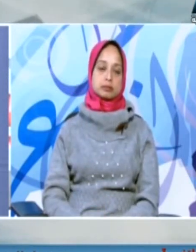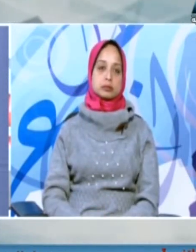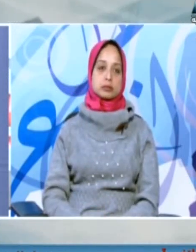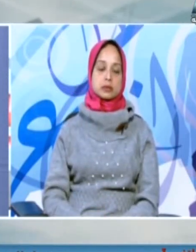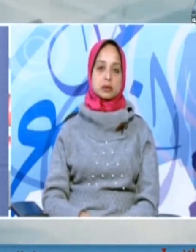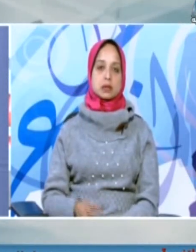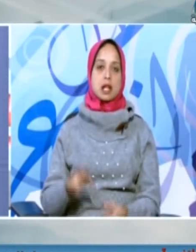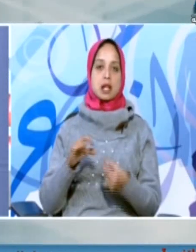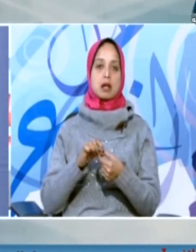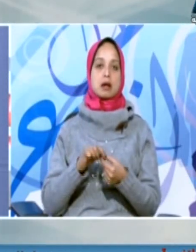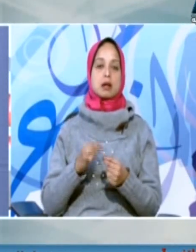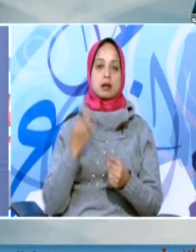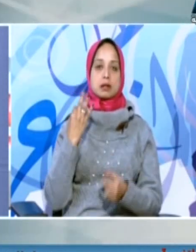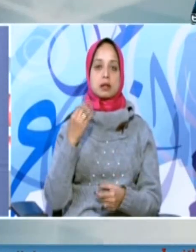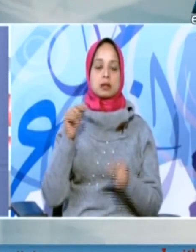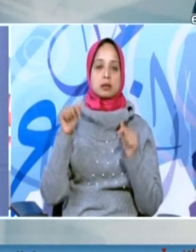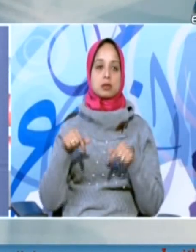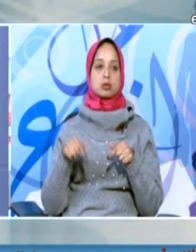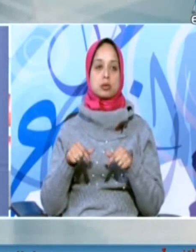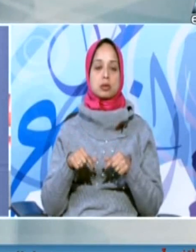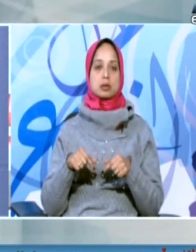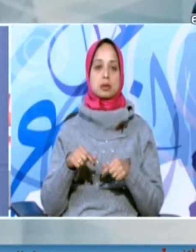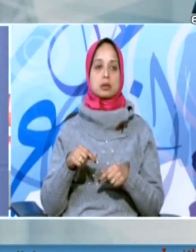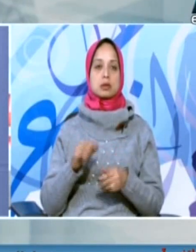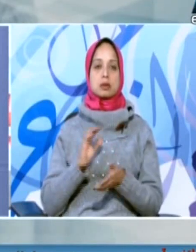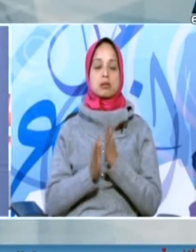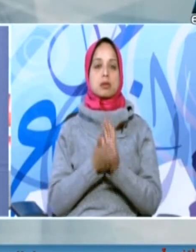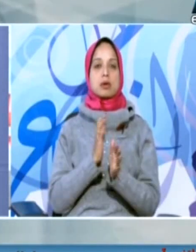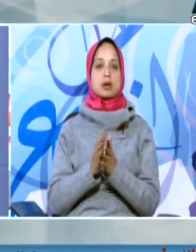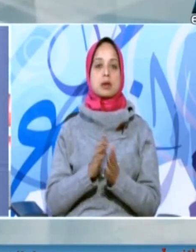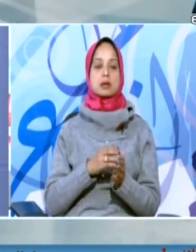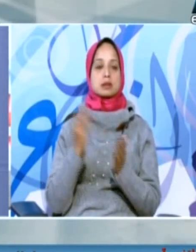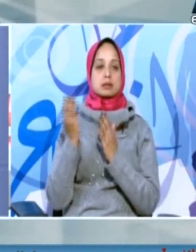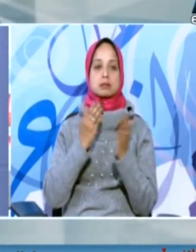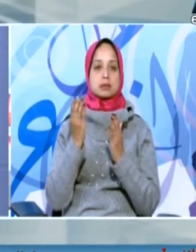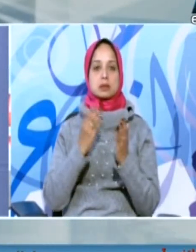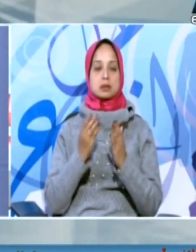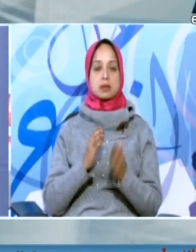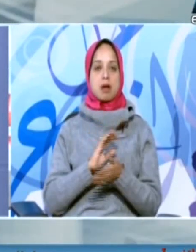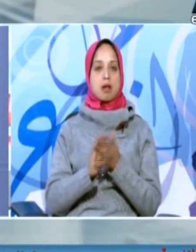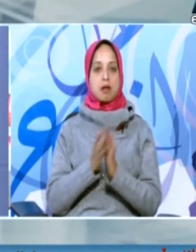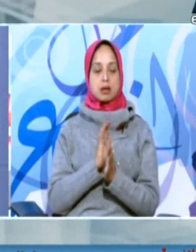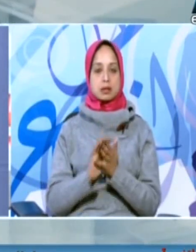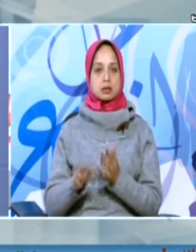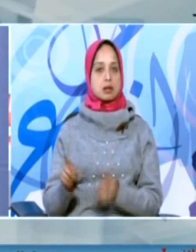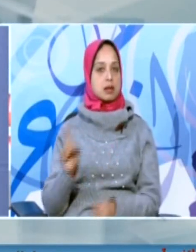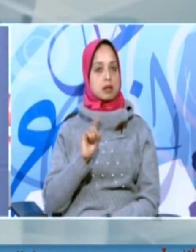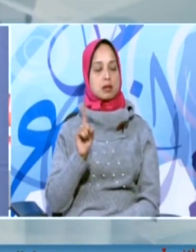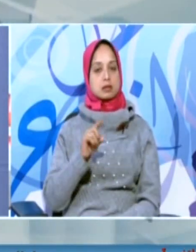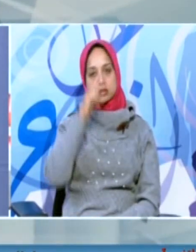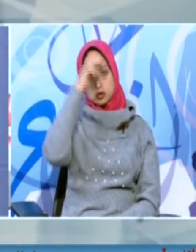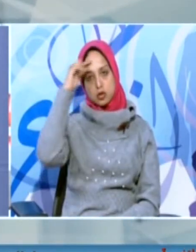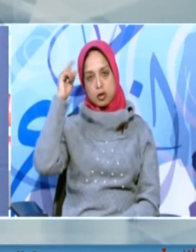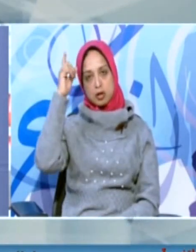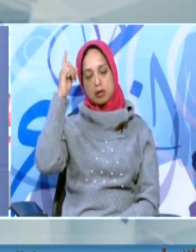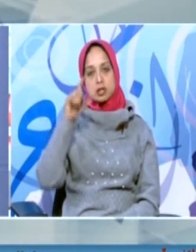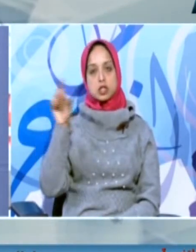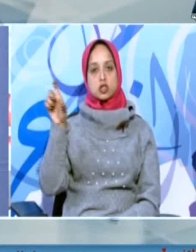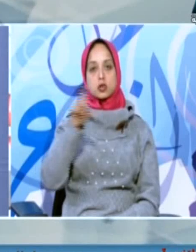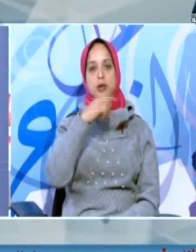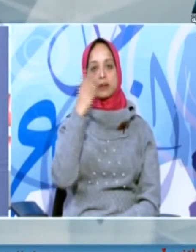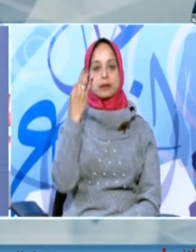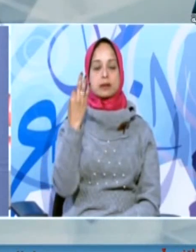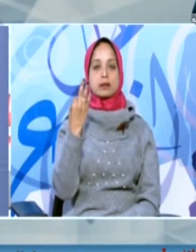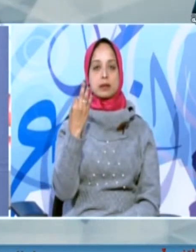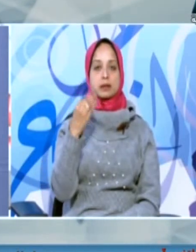ممكن يعني نخلص المنهج يعني قريب قبل الامتحانات ونعمل مراجعه ان شاء الله. نخلص على شهر 2 كده باذن الله، او على نص 3 ان شاء الله.